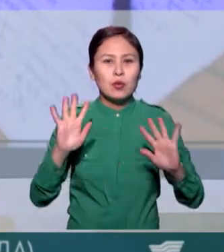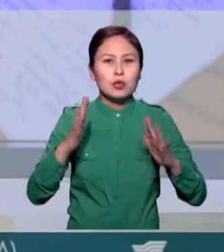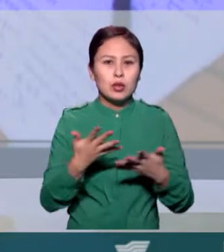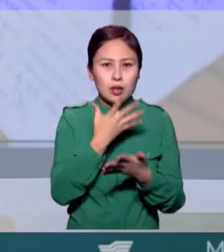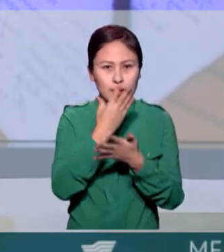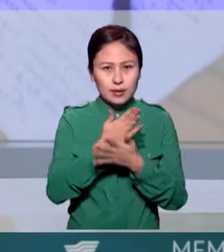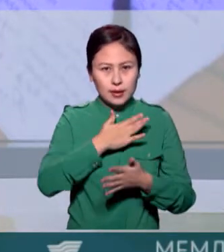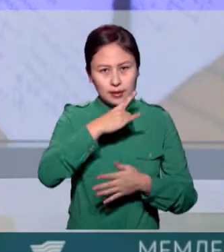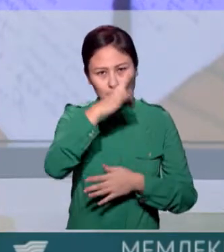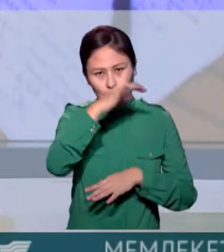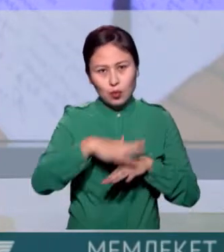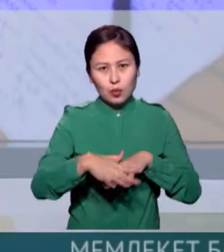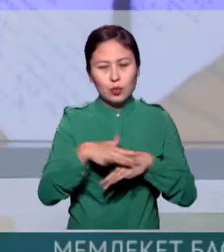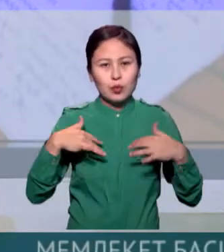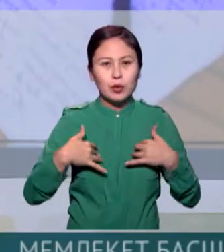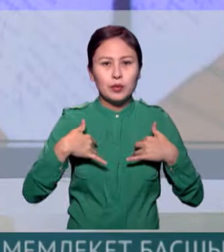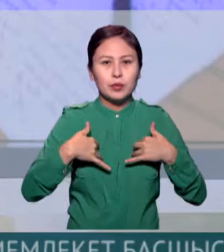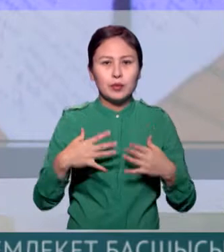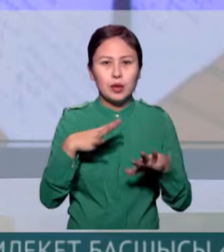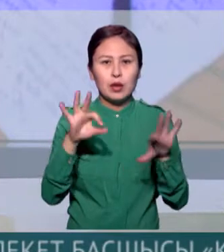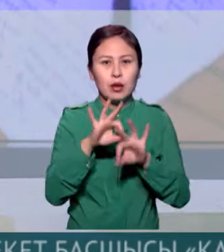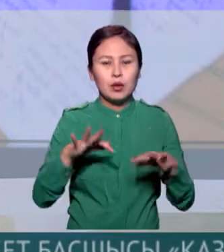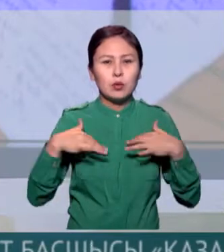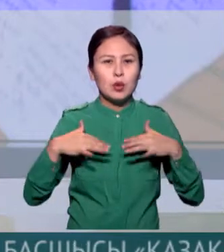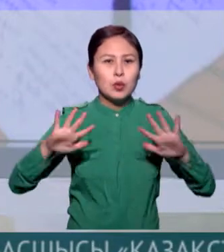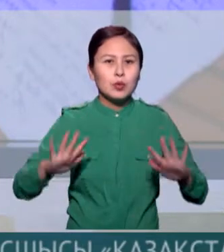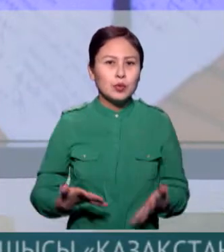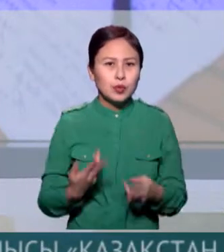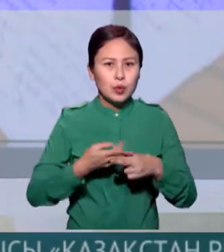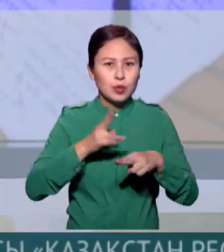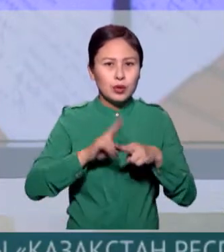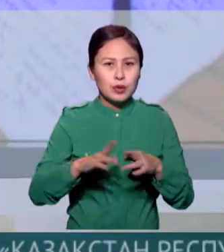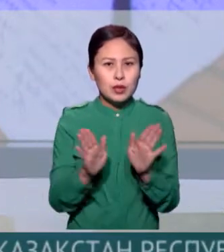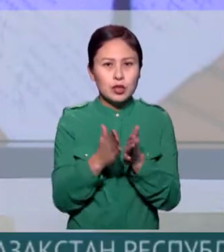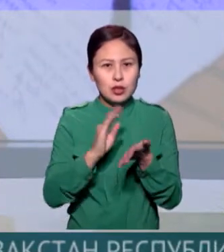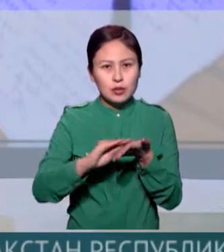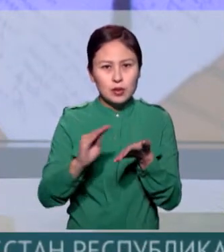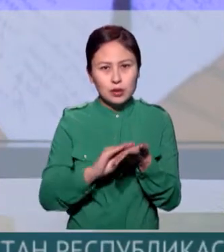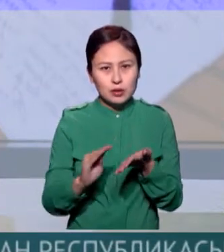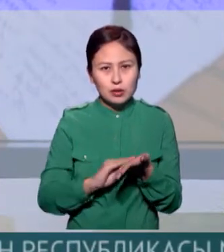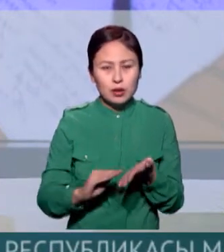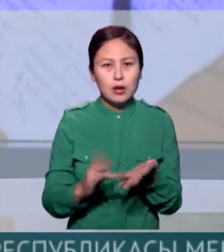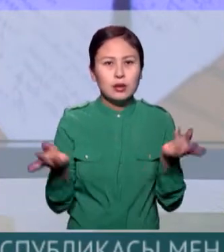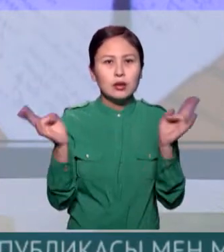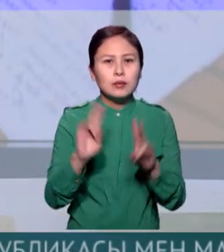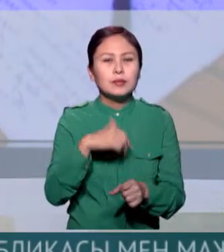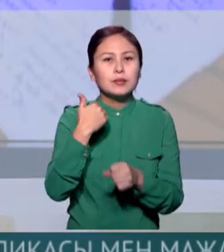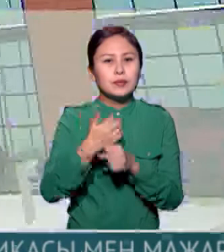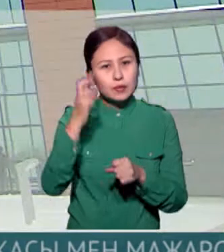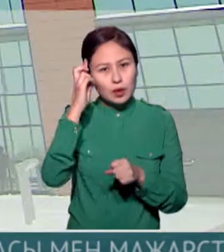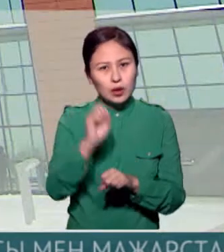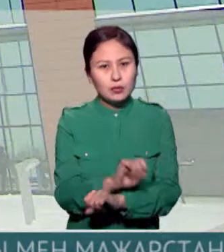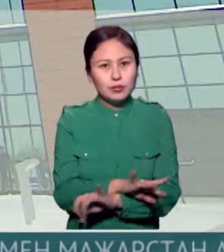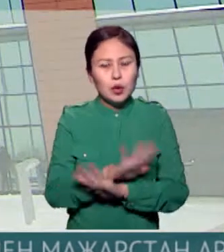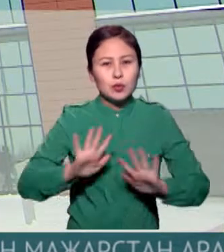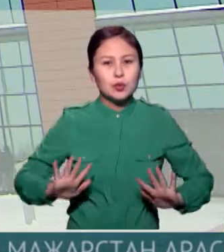байланысты өзінің және қазақ елінің атынан көңіл айтты. Қайғыға ортақтасып, көңіл айту кітапшасына жазба қалдырды. Елбасы жан